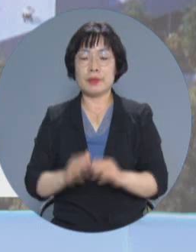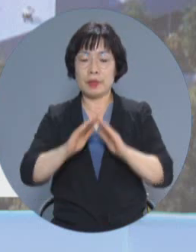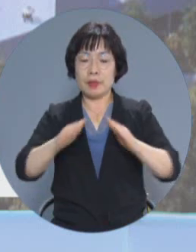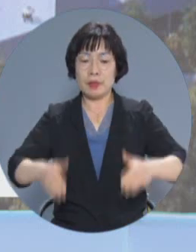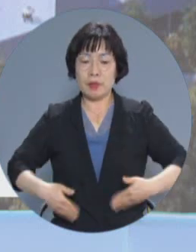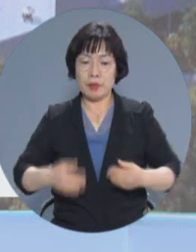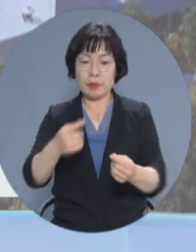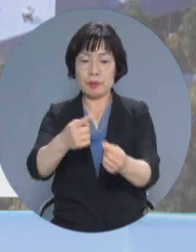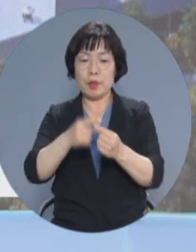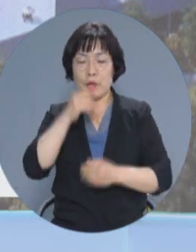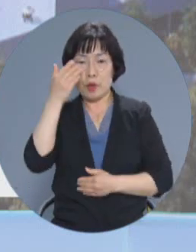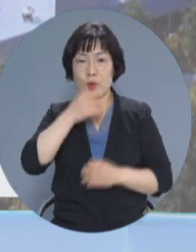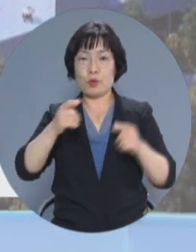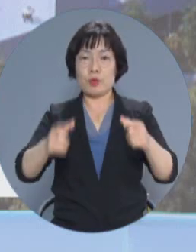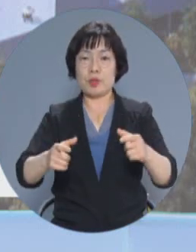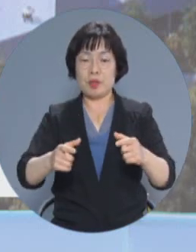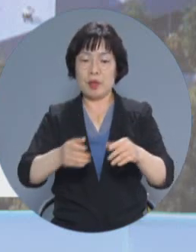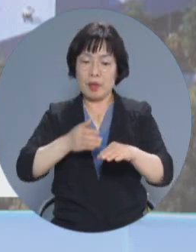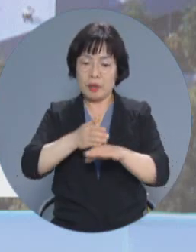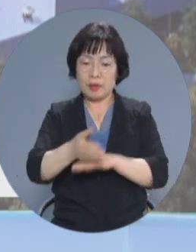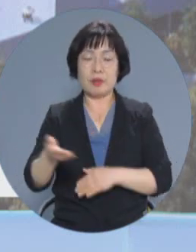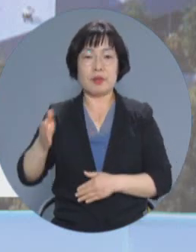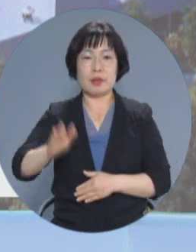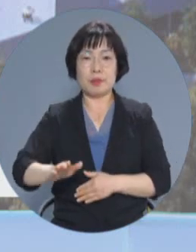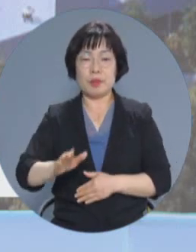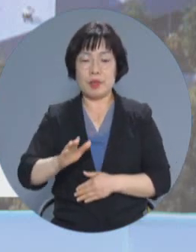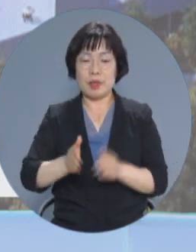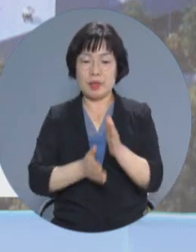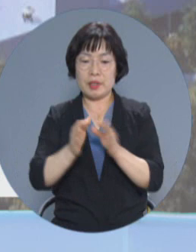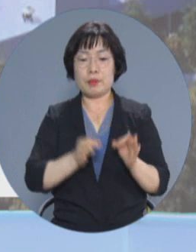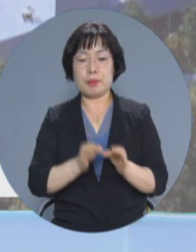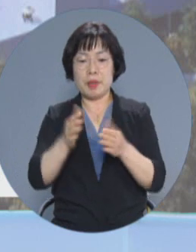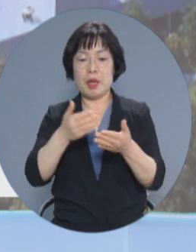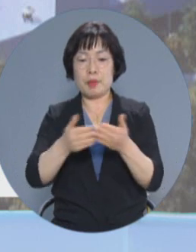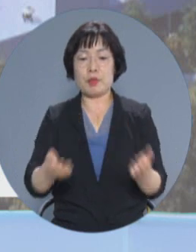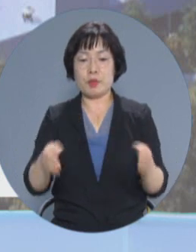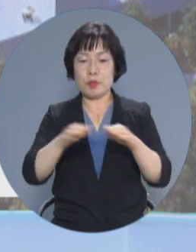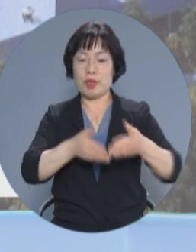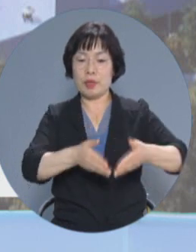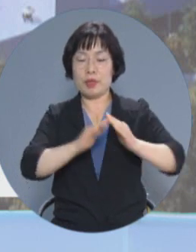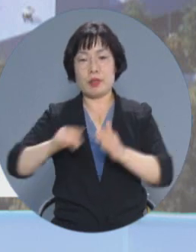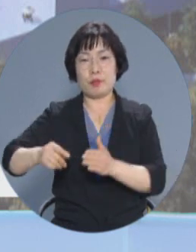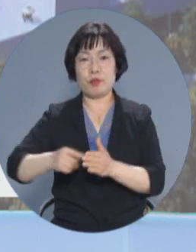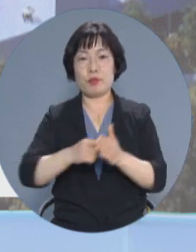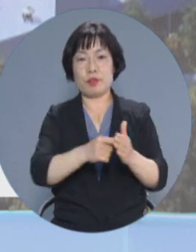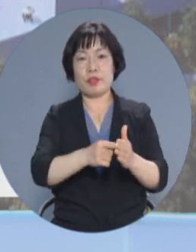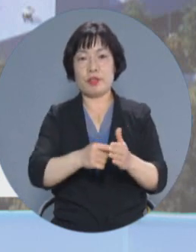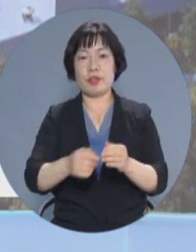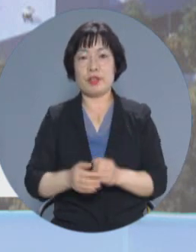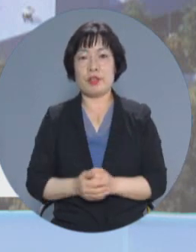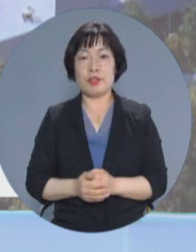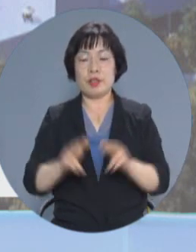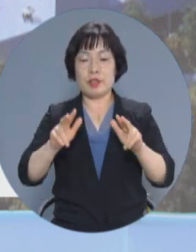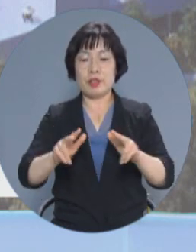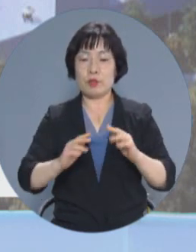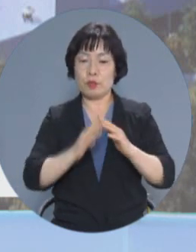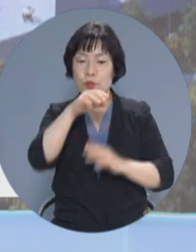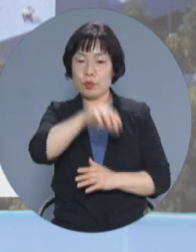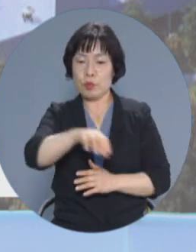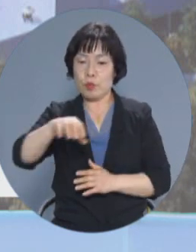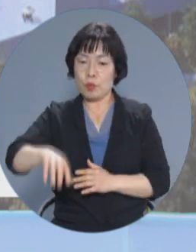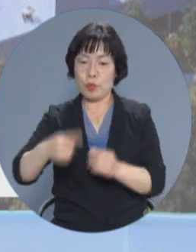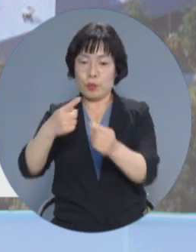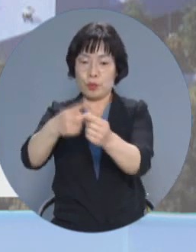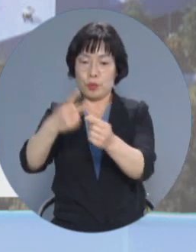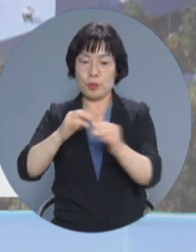전남 제1의 도시인 여수시가 늦은 감이 없진 않지만 시립미술관 건립을 추진하고 있습니다. 현재 건립 장소는 두